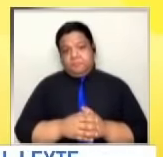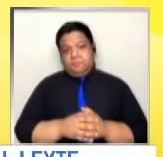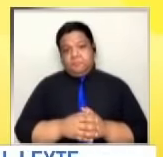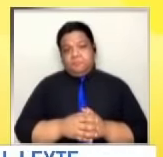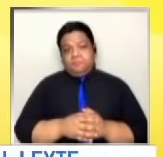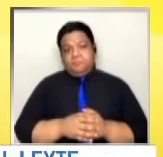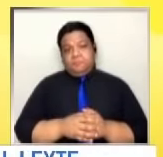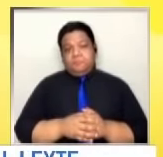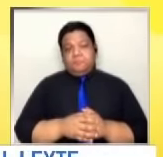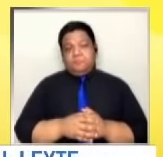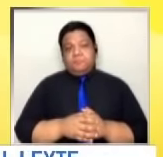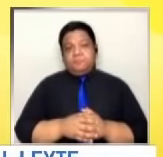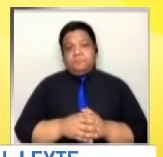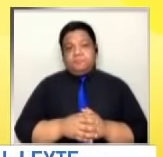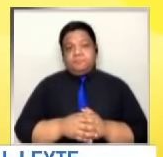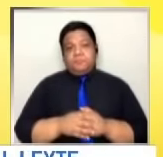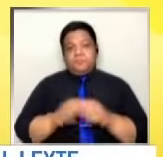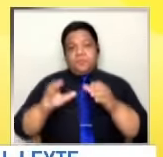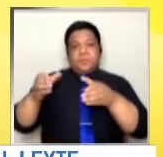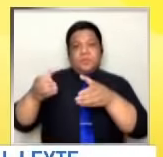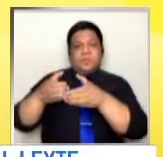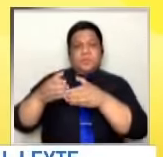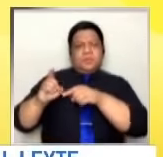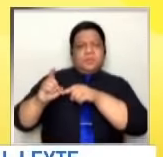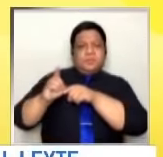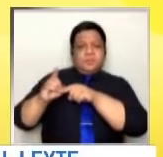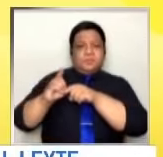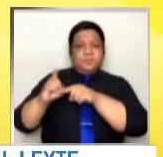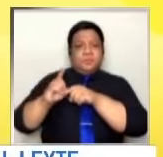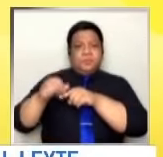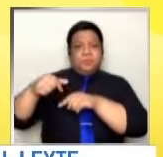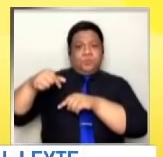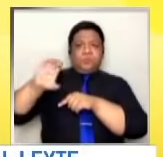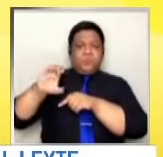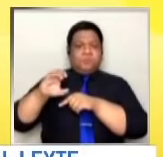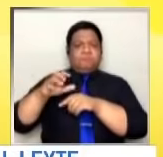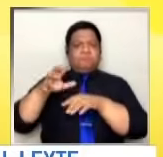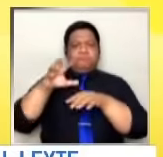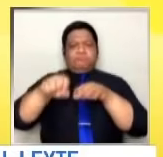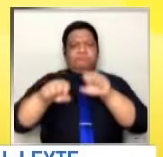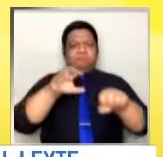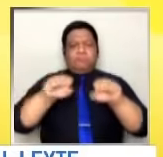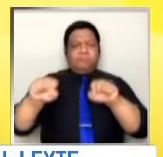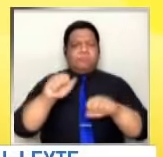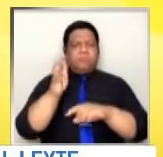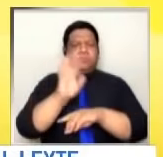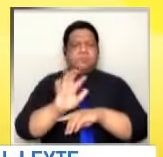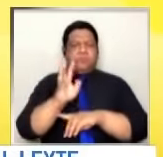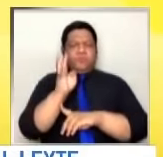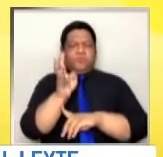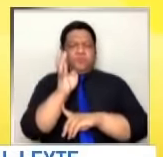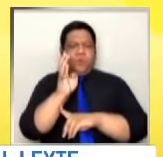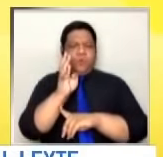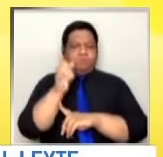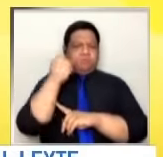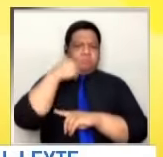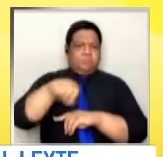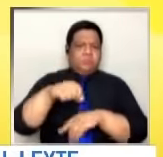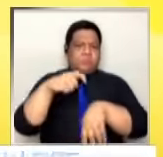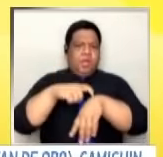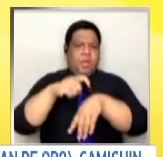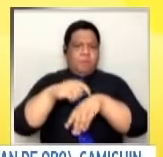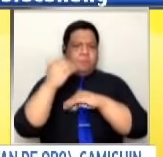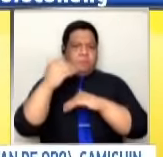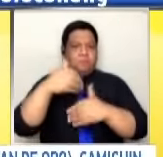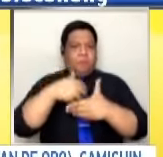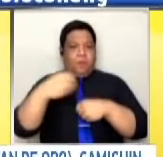Hinuli ng task force disiplina ang mahigit 60 lumubag sa curfew sa Quezon City at ang ilan sa kanila, minor de edad. May